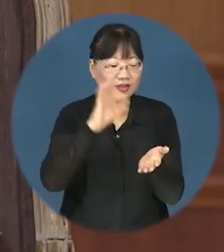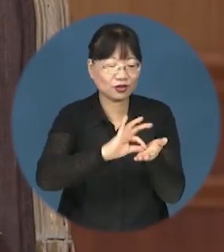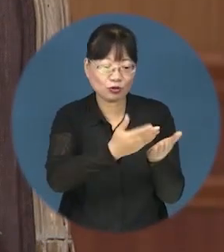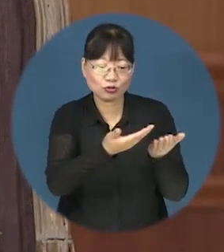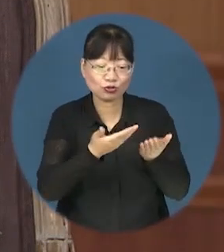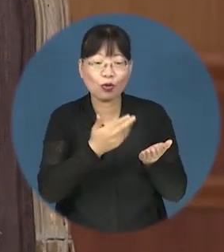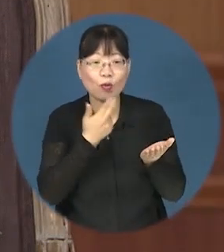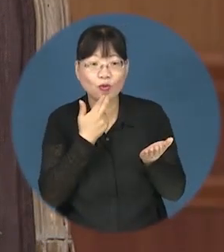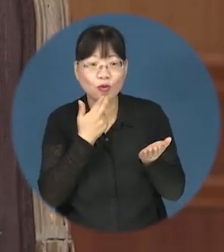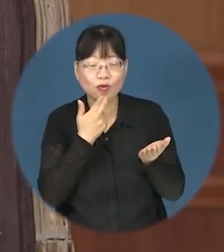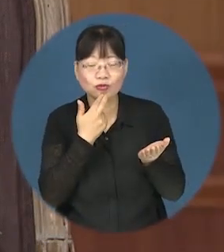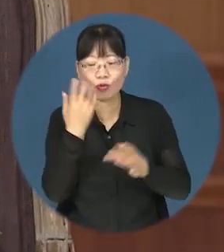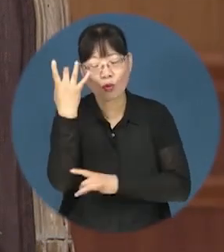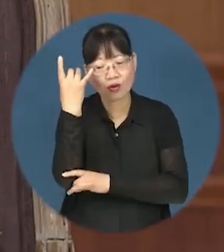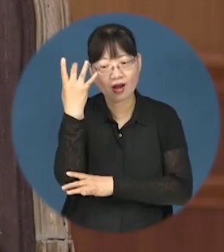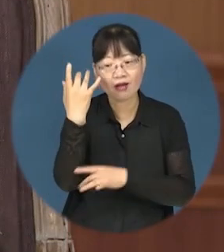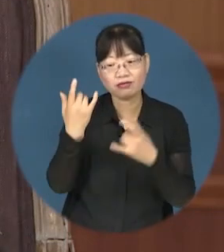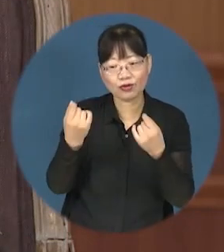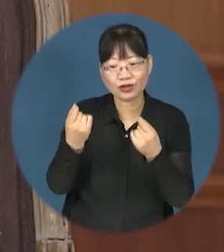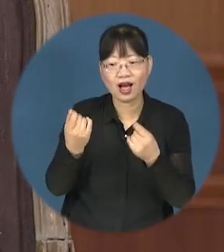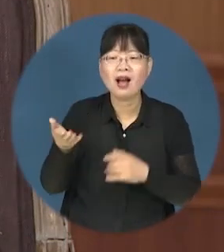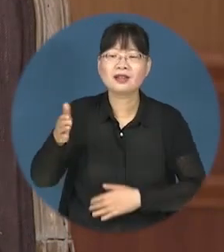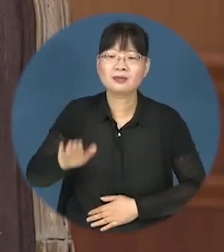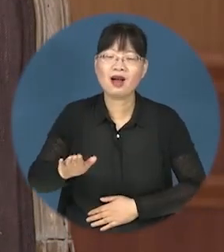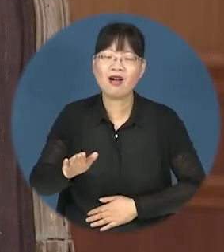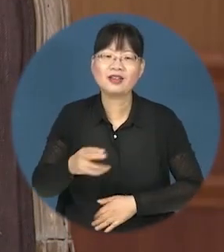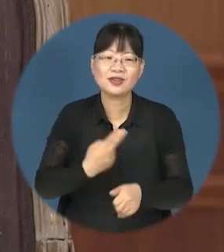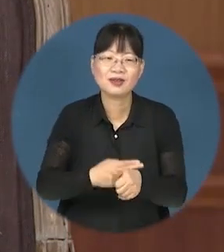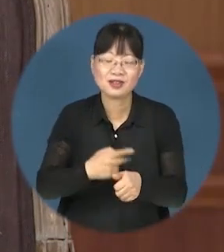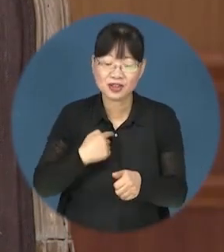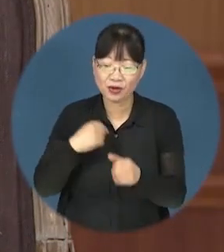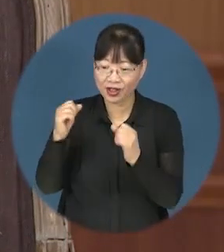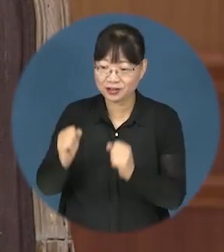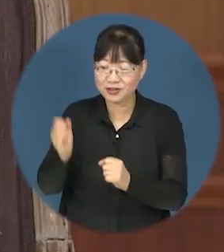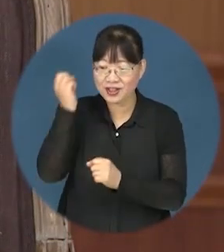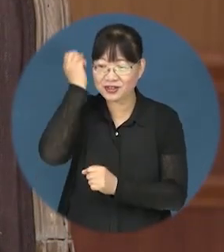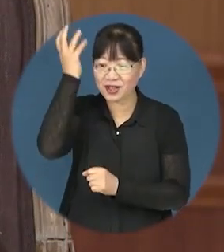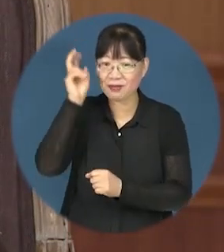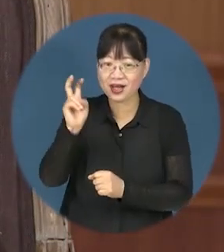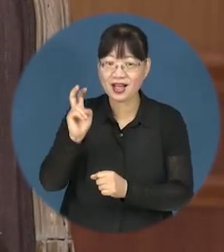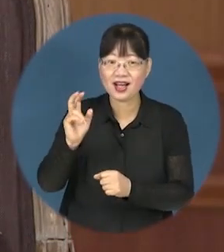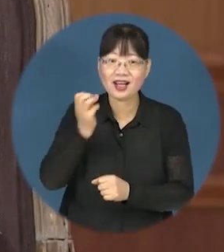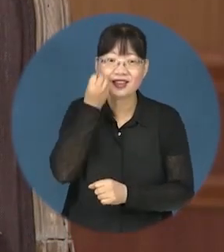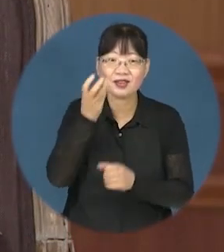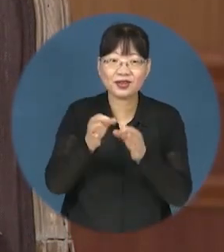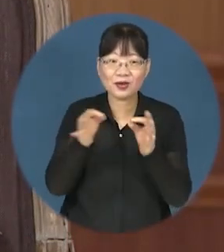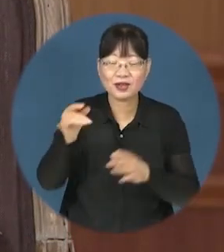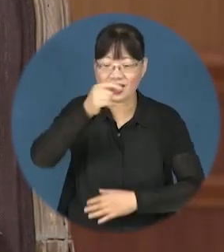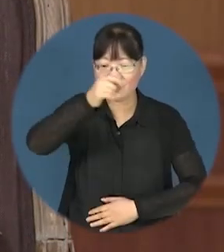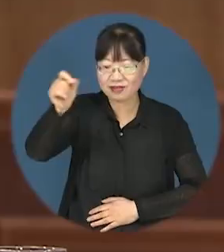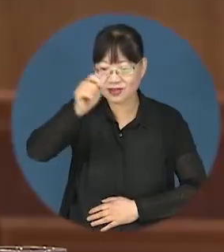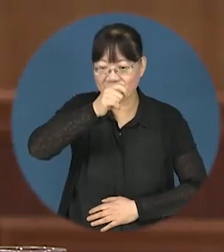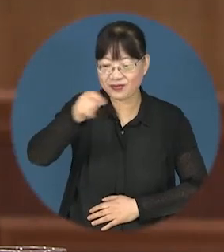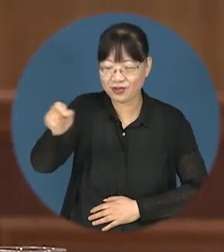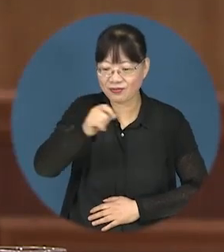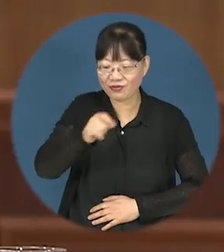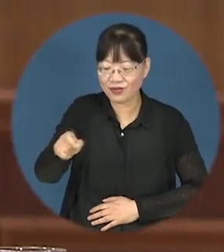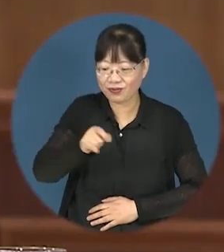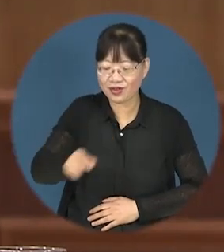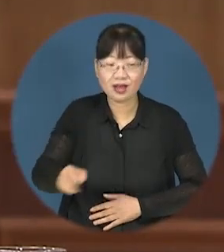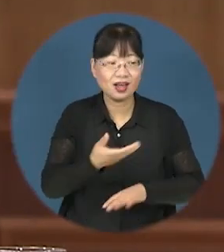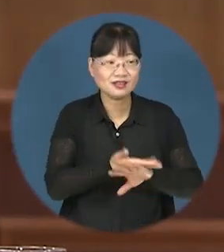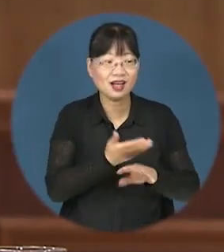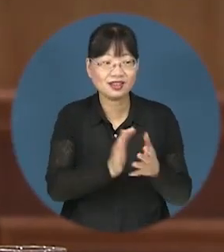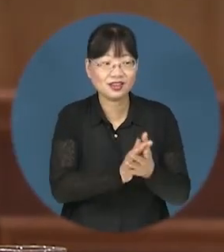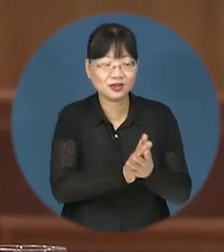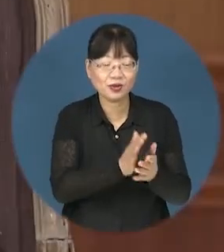근데 잠시 선생님이 제가 있는걸 잊으셨나요 그래서 진짜 3개월 동안 가루 행만 썼거든요 옆에 다른